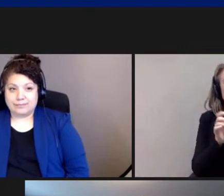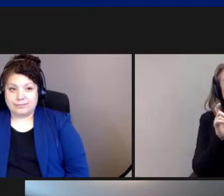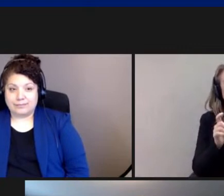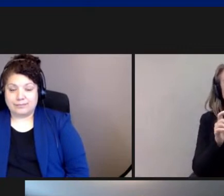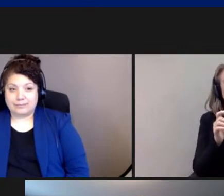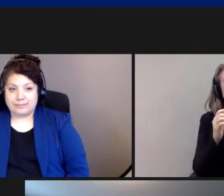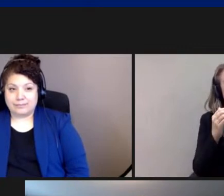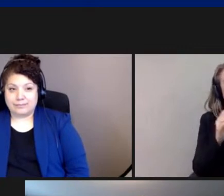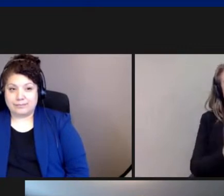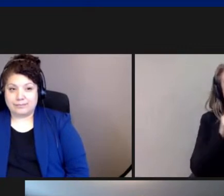de plus en plus important cette année.